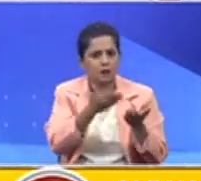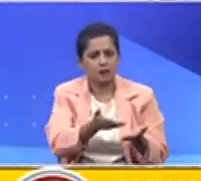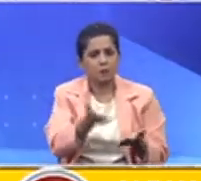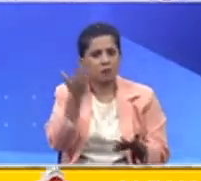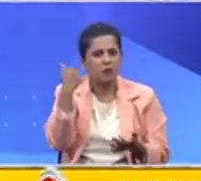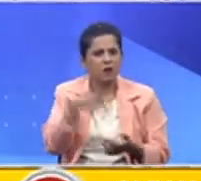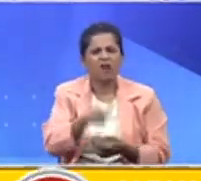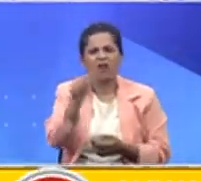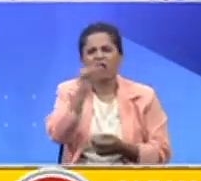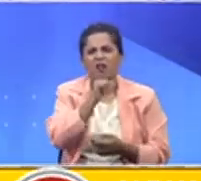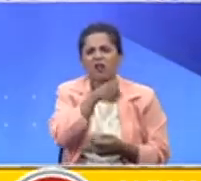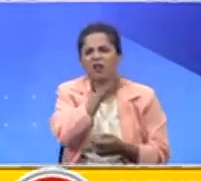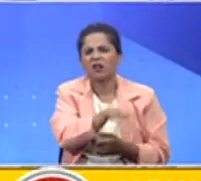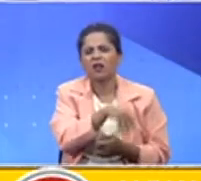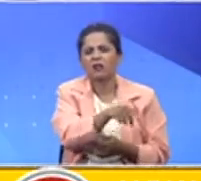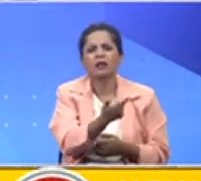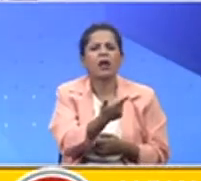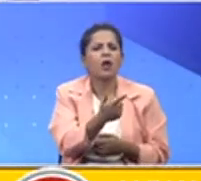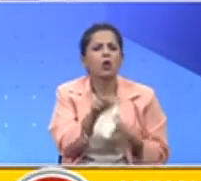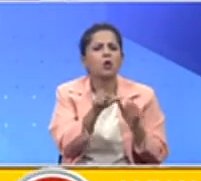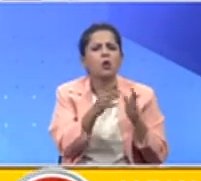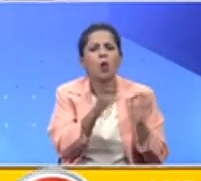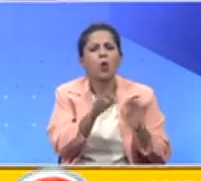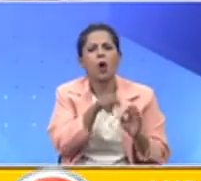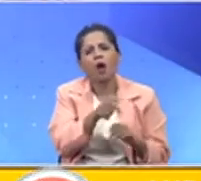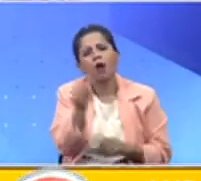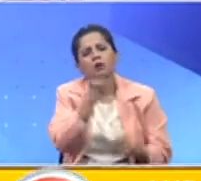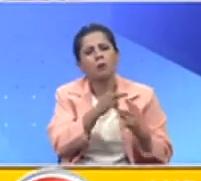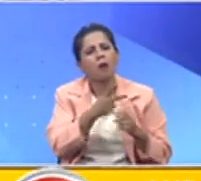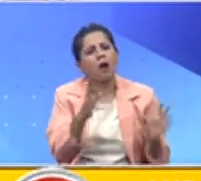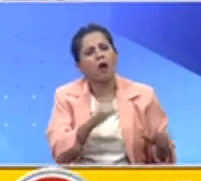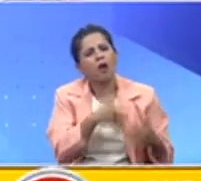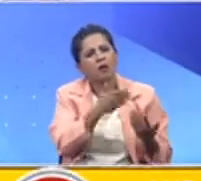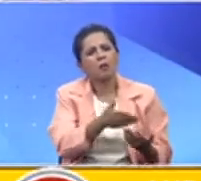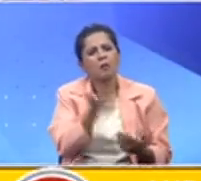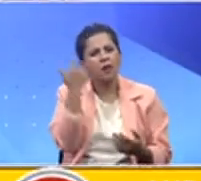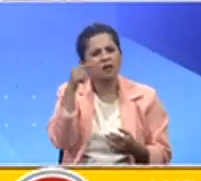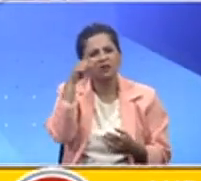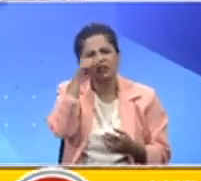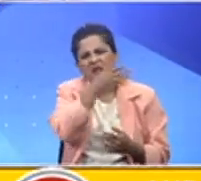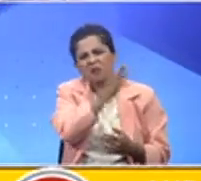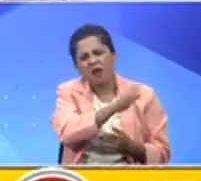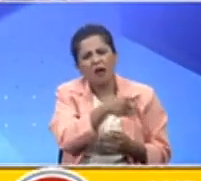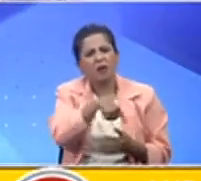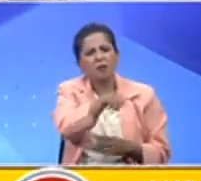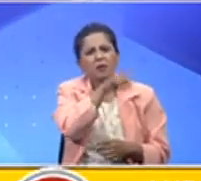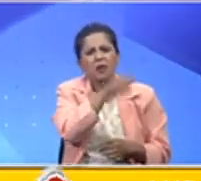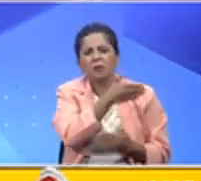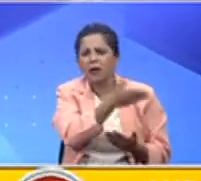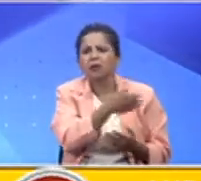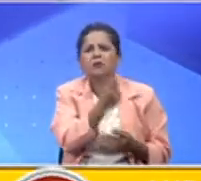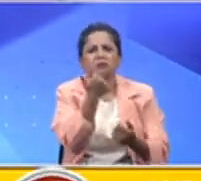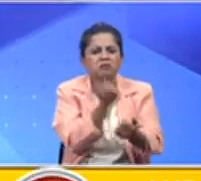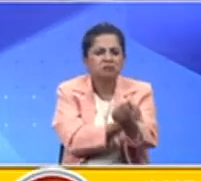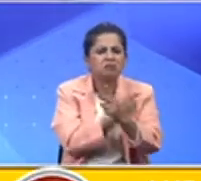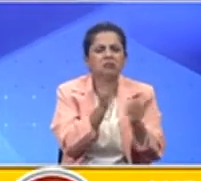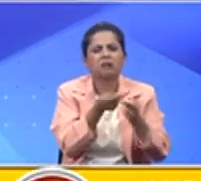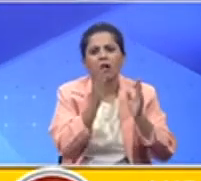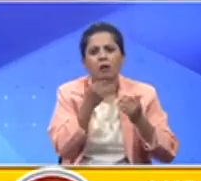अवैद सराब के लिए जाना जाता था नश्य के लिए बननाम था वो अब देश की